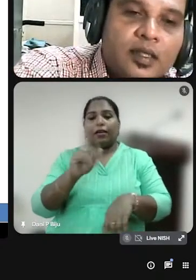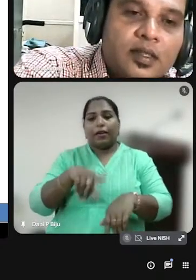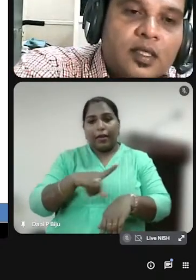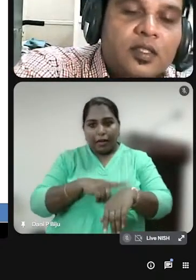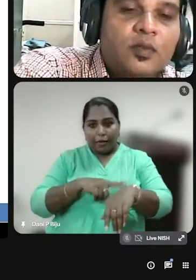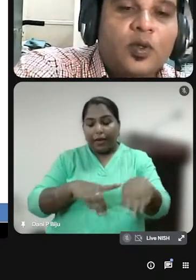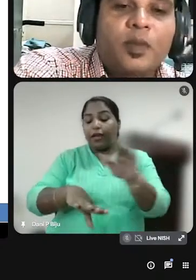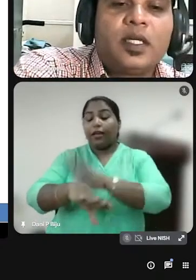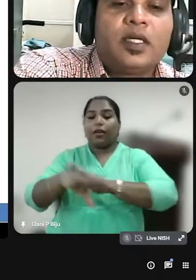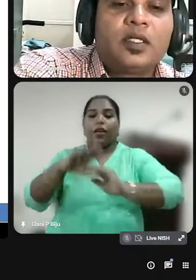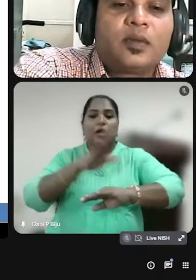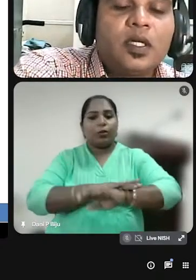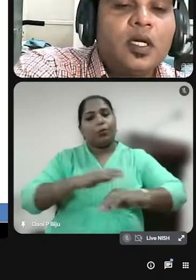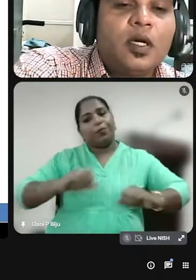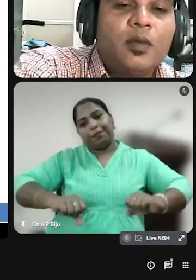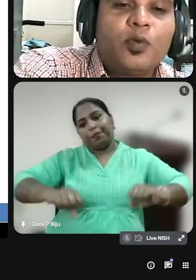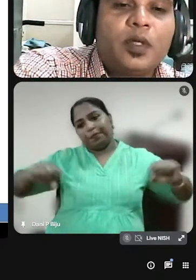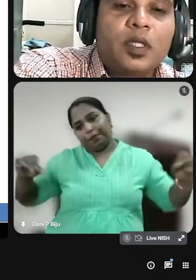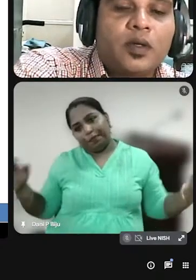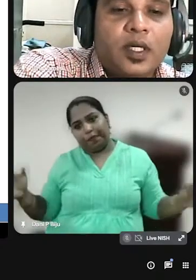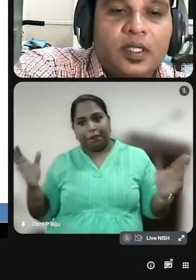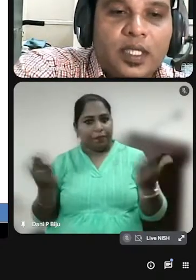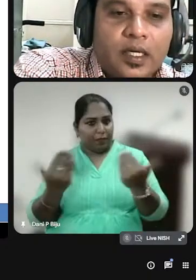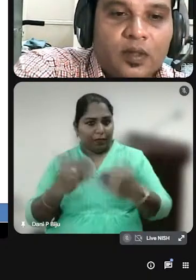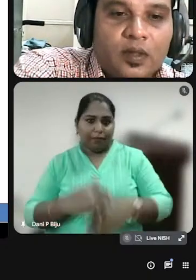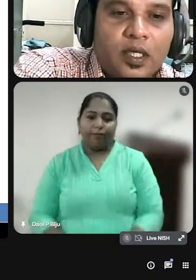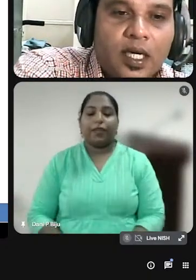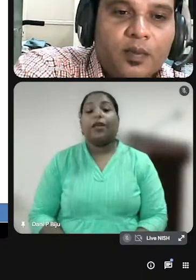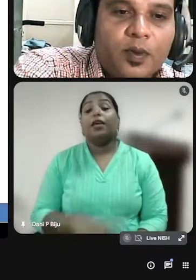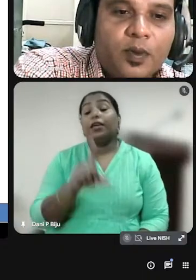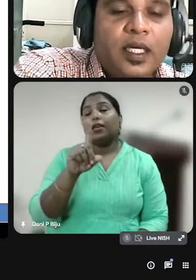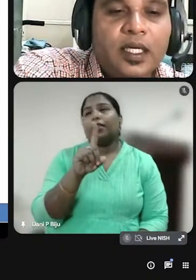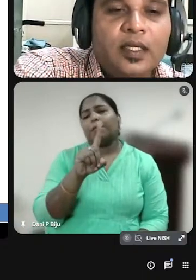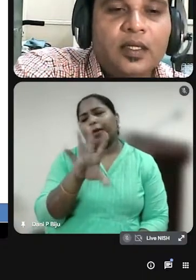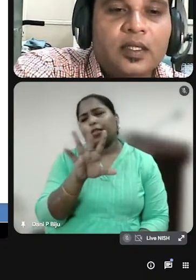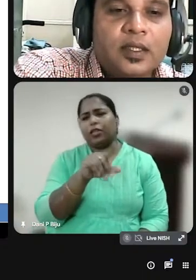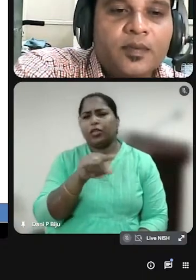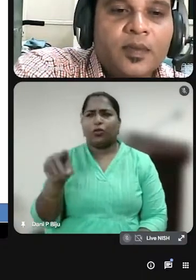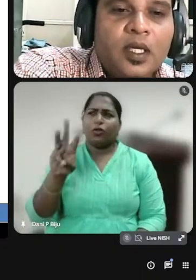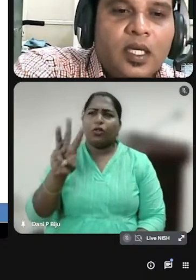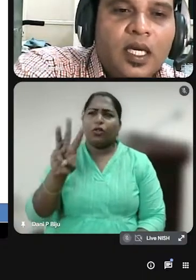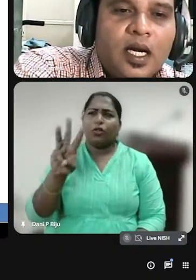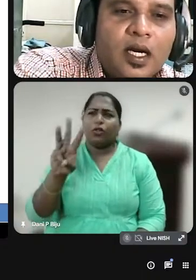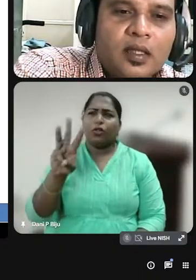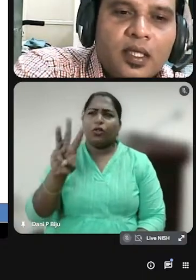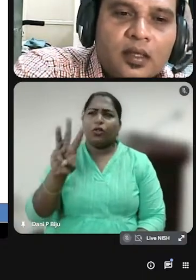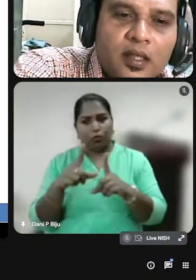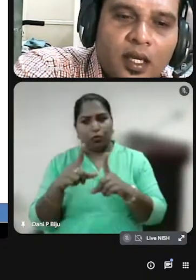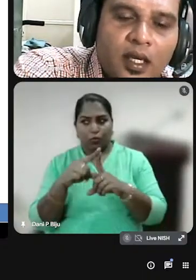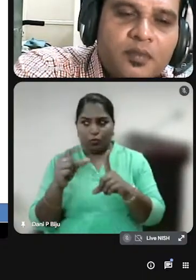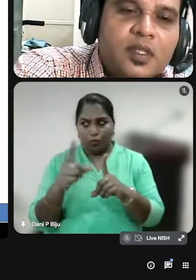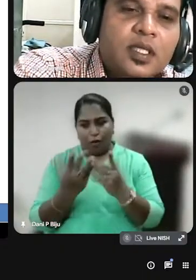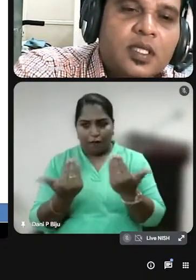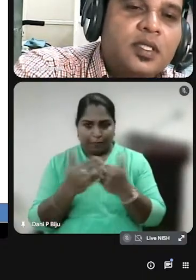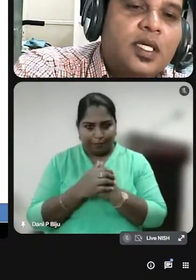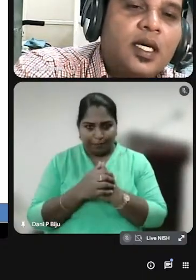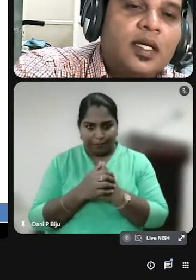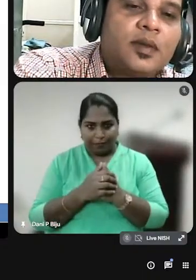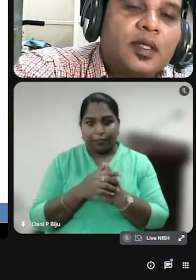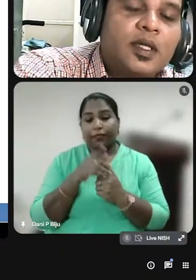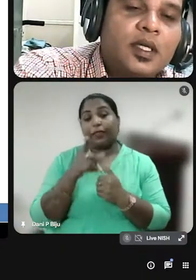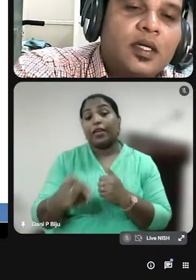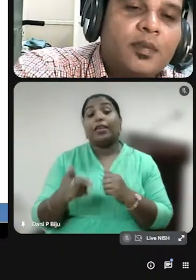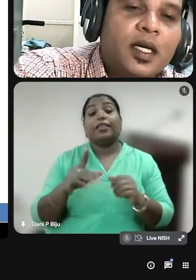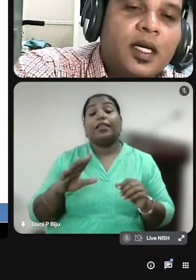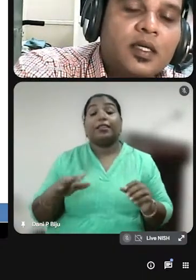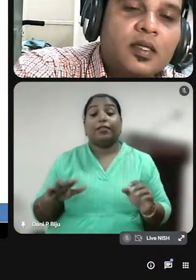ഈ എക്സസൈസും ഒരു 15 മുതൽ 30 തവണ വരെ ചെയ്യാവുന്നതാണ്. അതുപോലെ ഇരുന്നിട്ട് ഈ കാണുന്ന ഇത്രയും സ്ട്രെച്ച് ചെയ്യാന്ന്